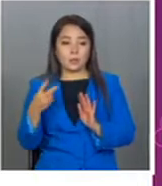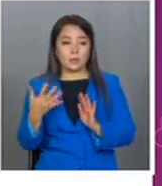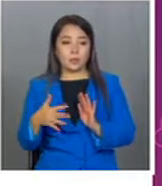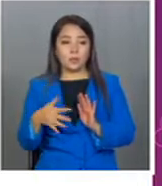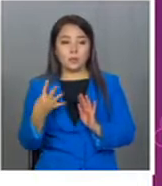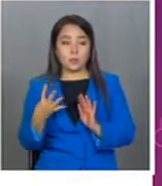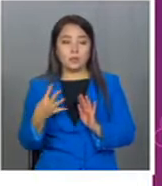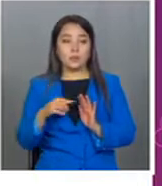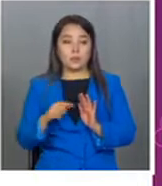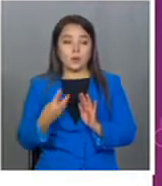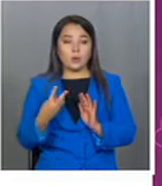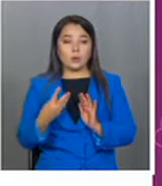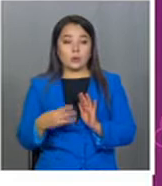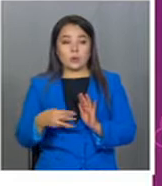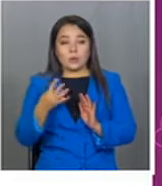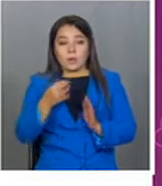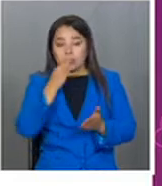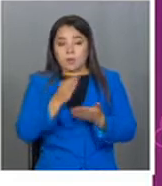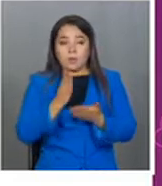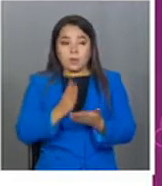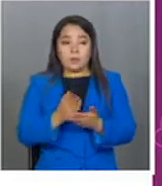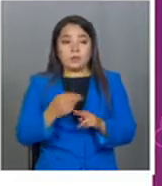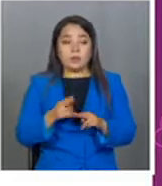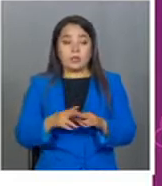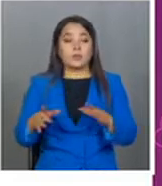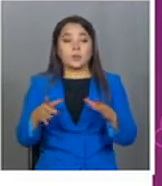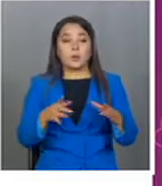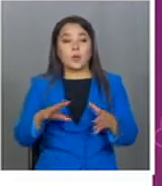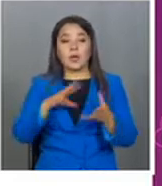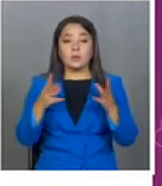254,134 деген сан аламыз. Демек, бұл жердегі дөңгелектің ауданы